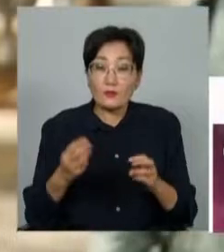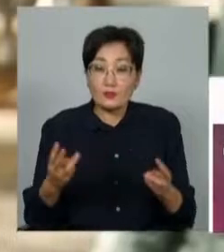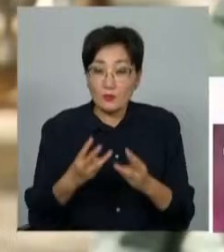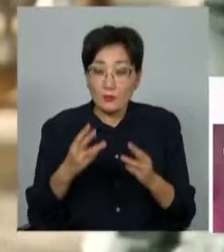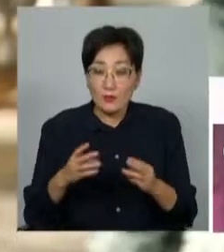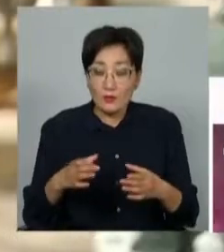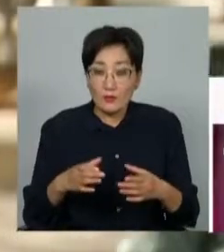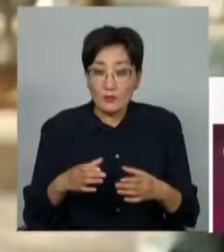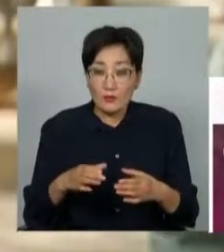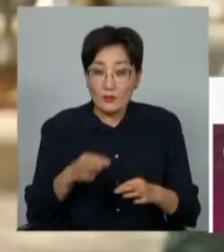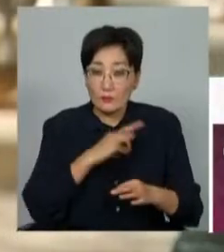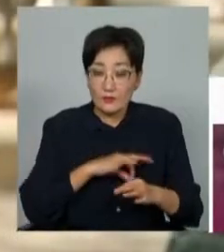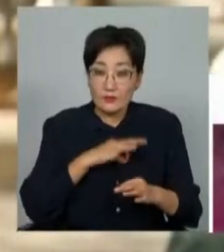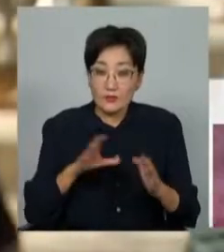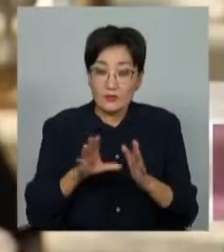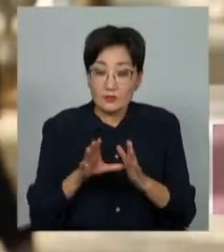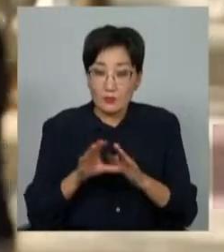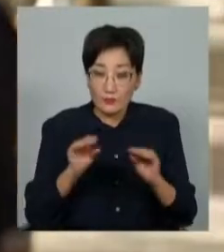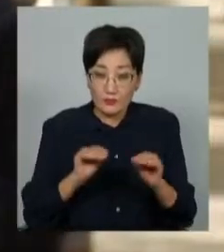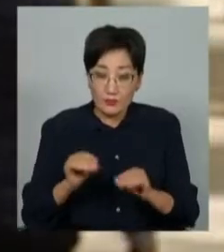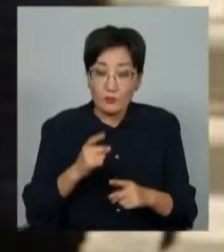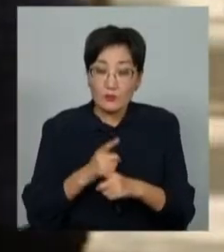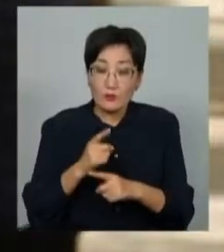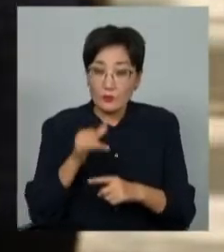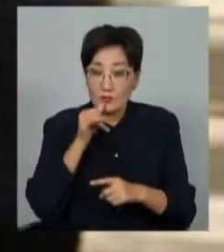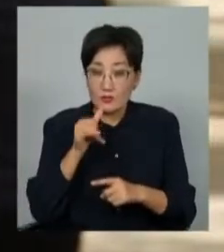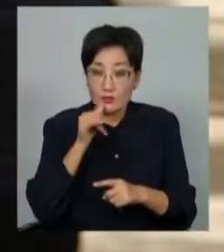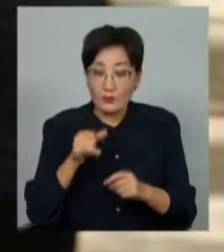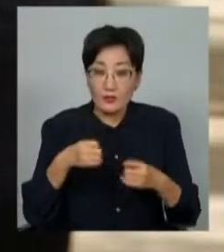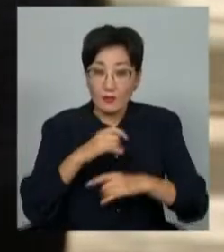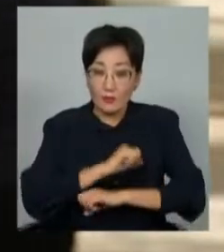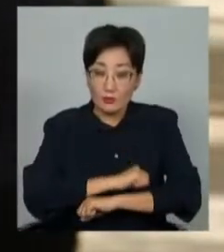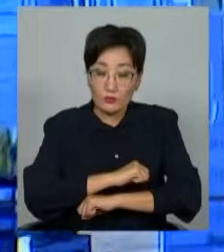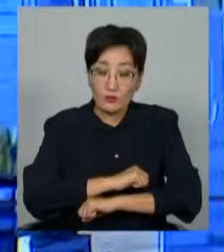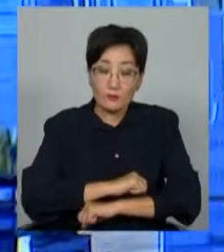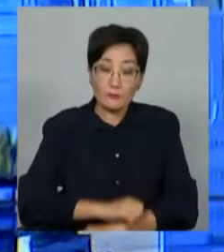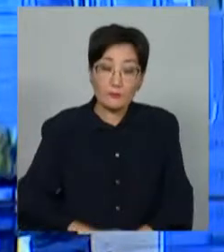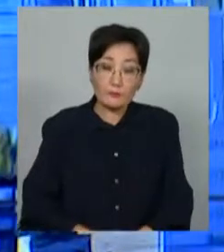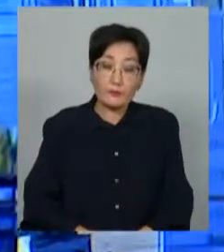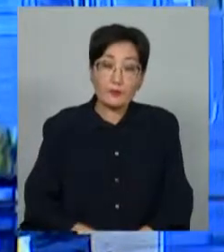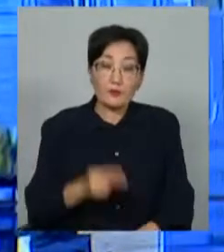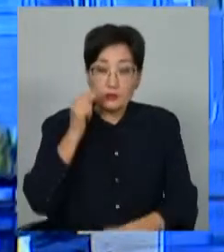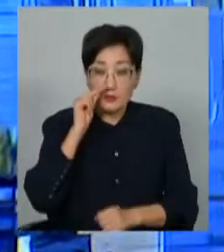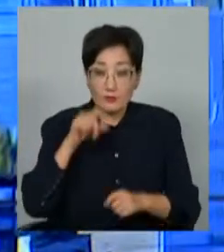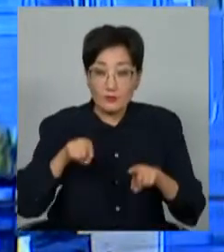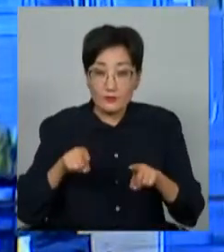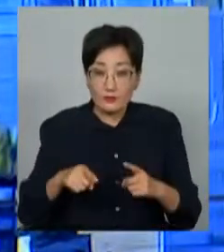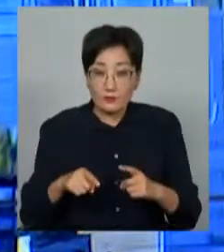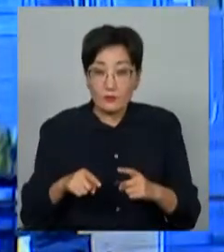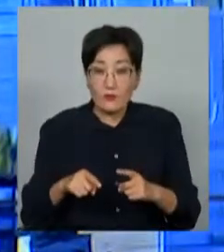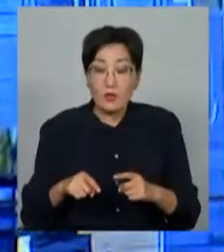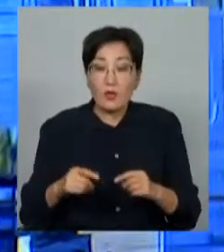эксплуатации электрооборудования, а также запрещается курить на балконах. В Шымкенте задержали